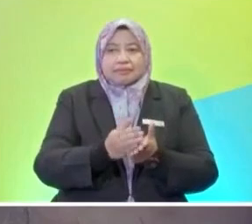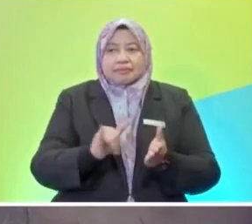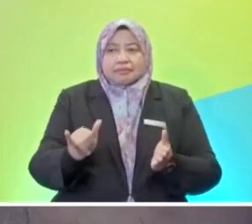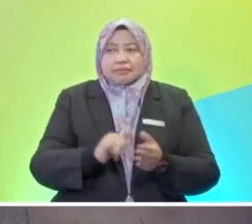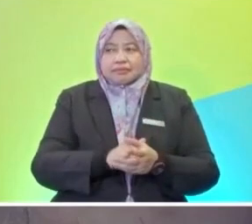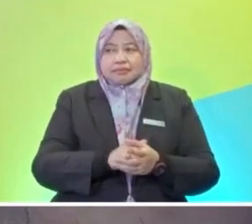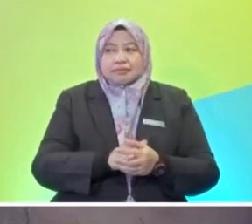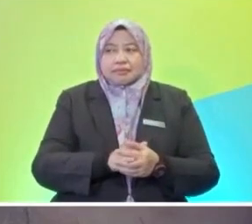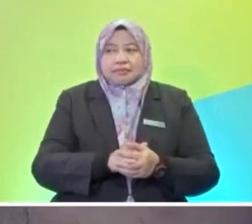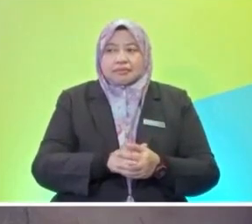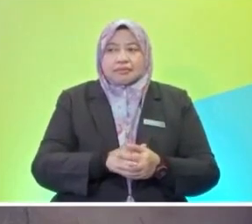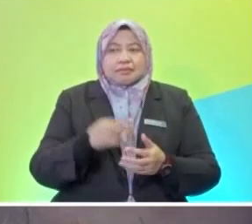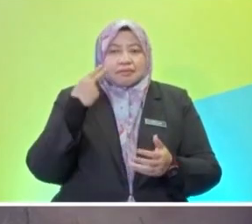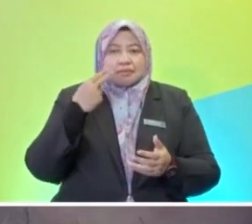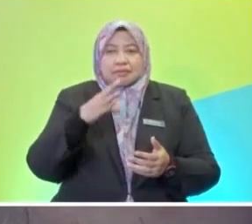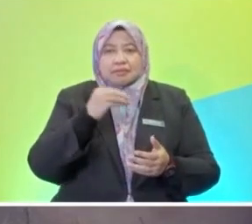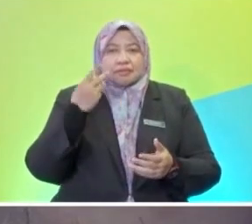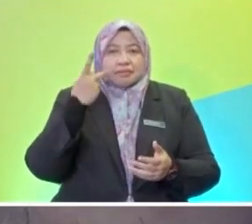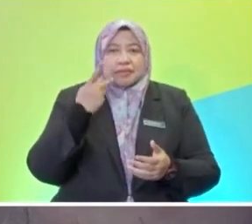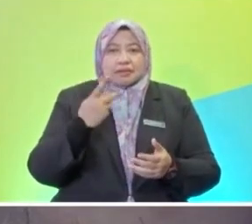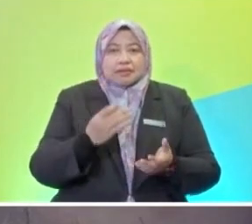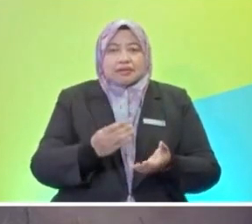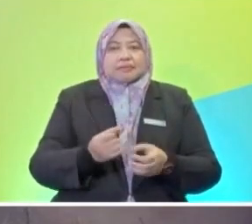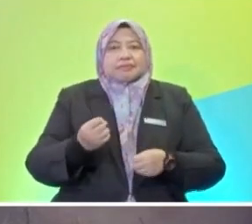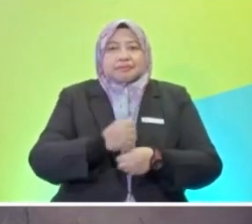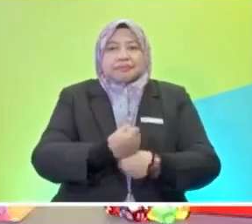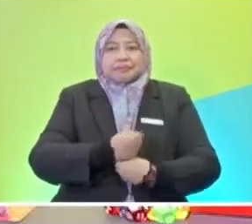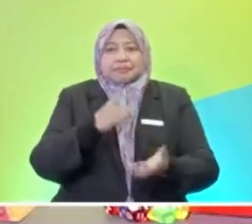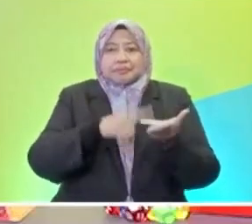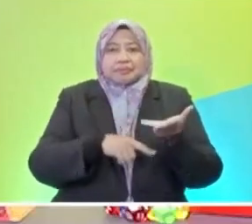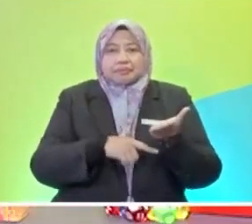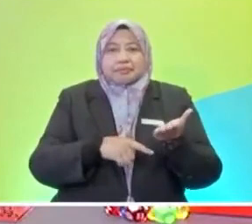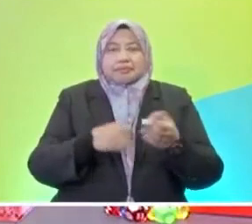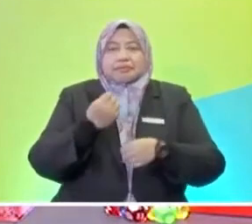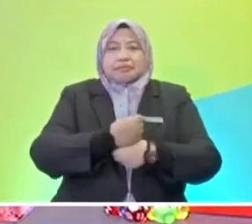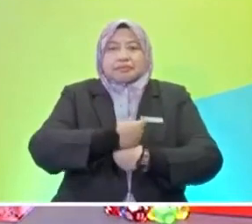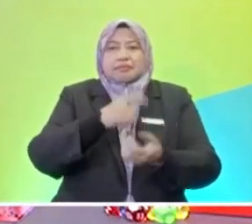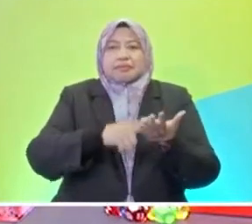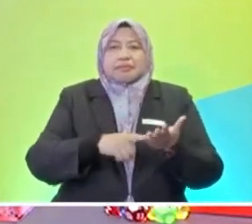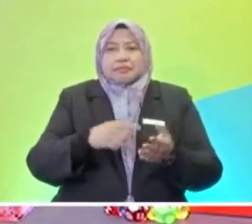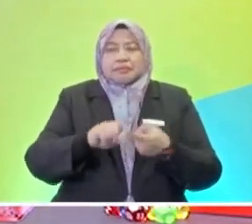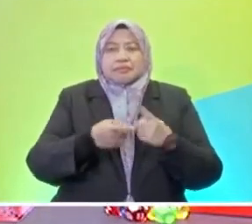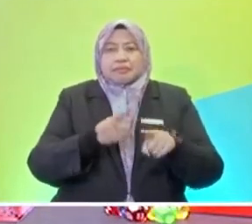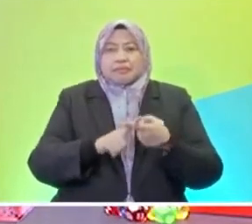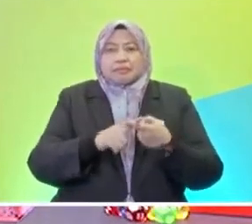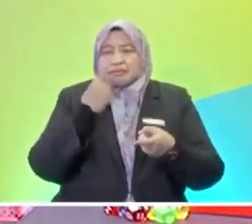yang hijau dan kuning itu bentuk Apa itu Ah ini bentuk apa kawan-kawan